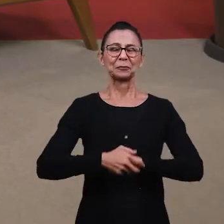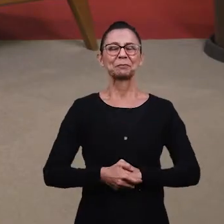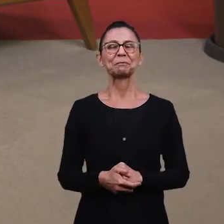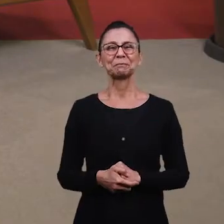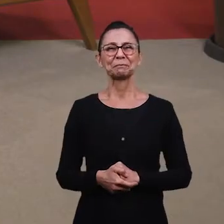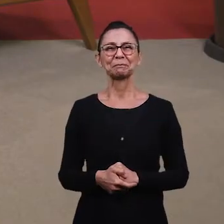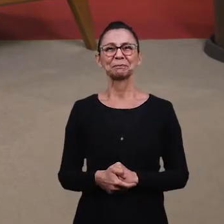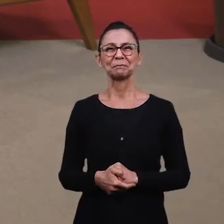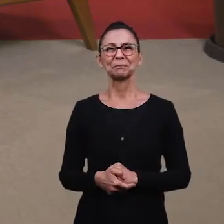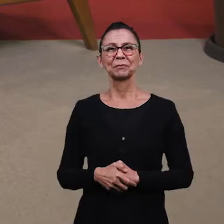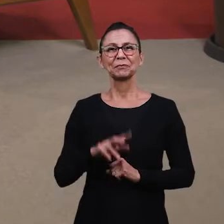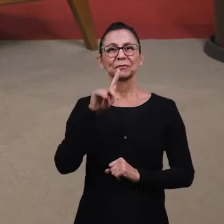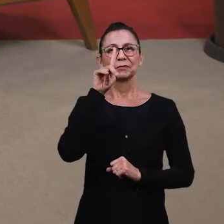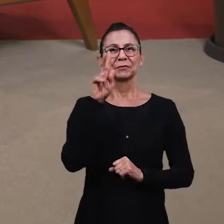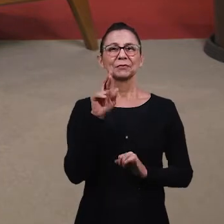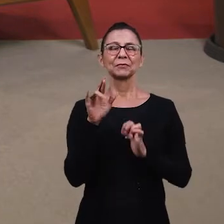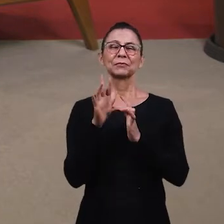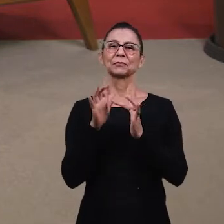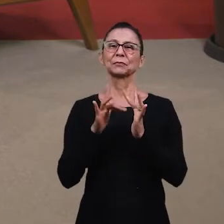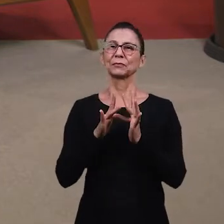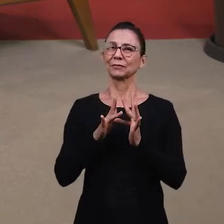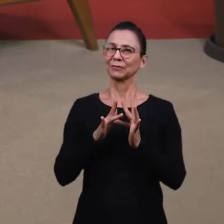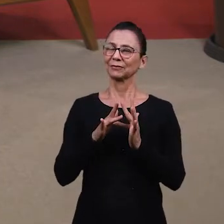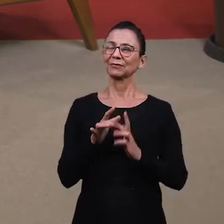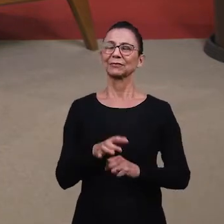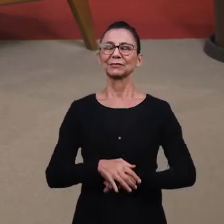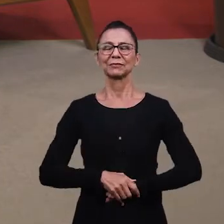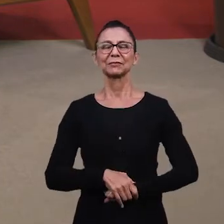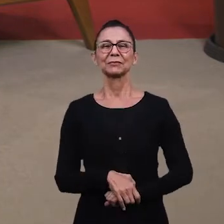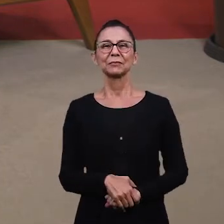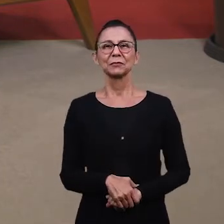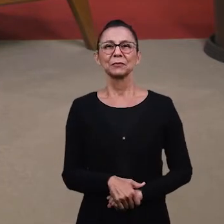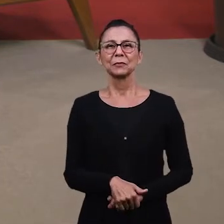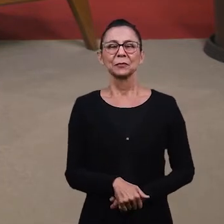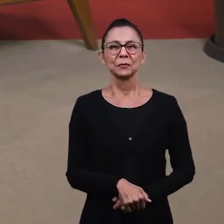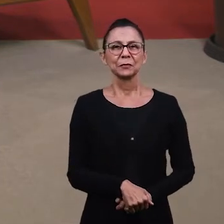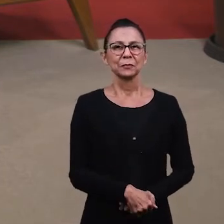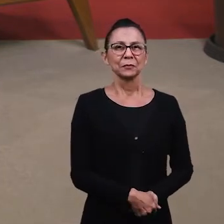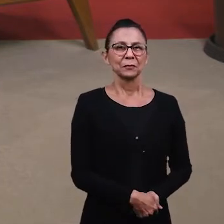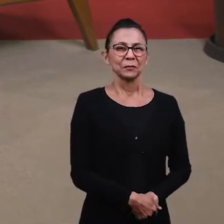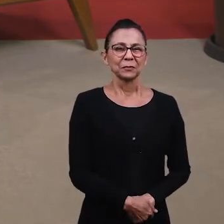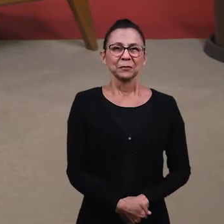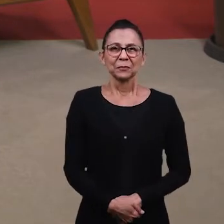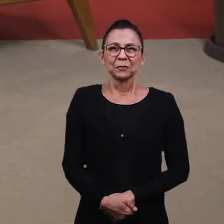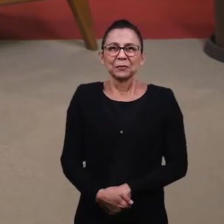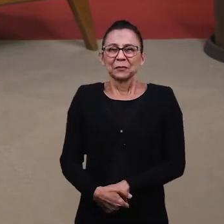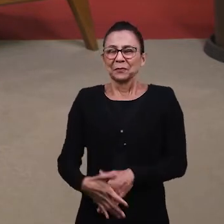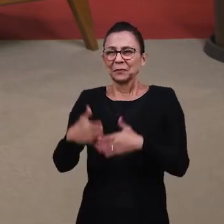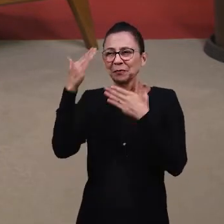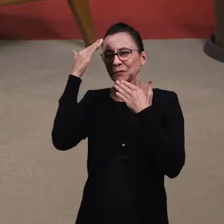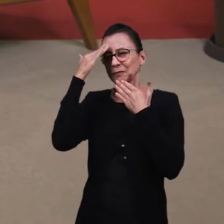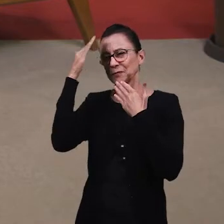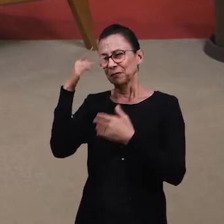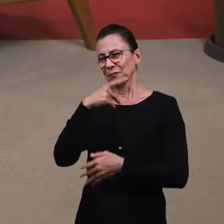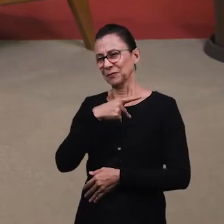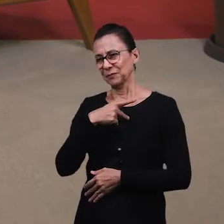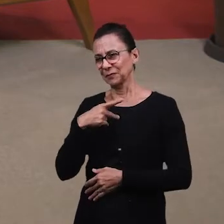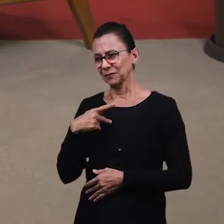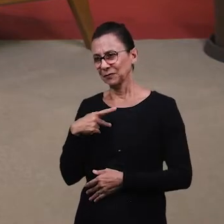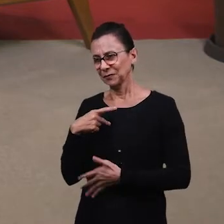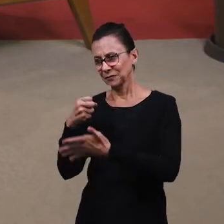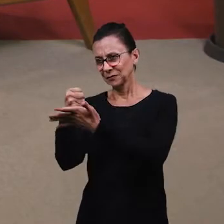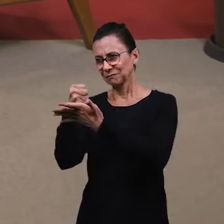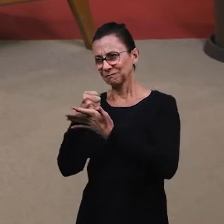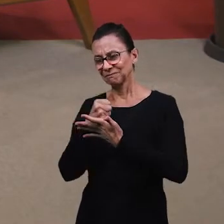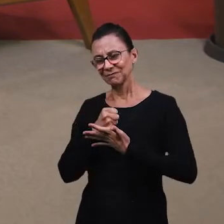studio pour faire une application prophétique de ce qui nous pointons ici dans cette participation. À